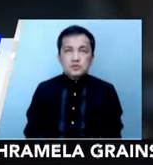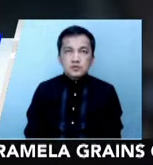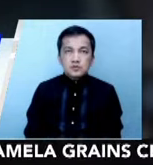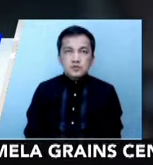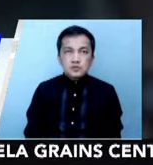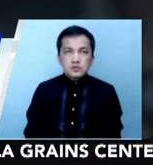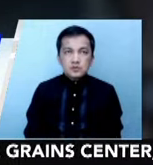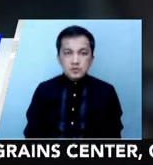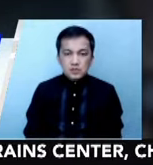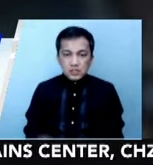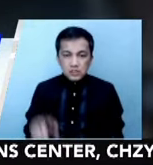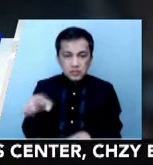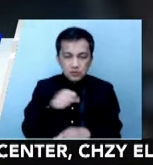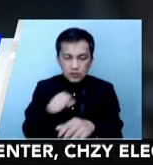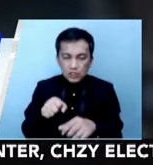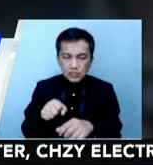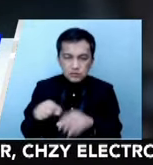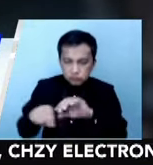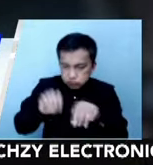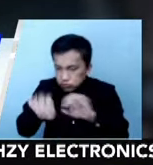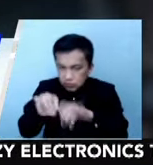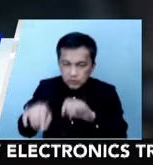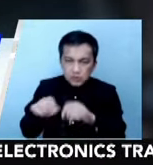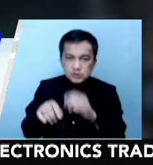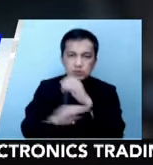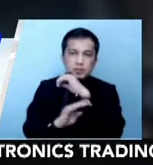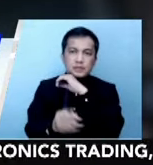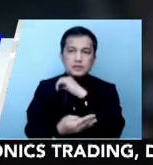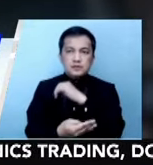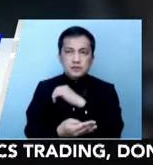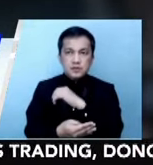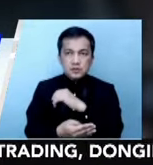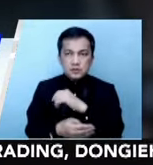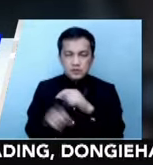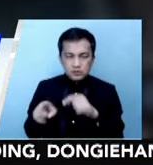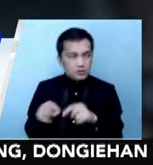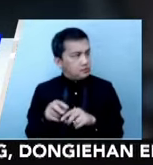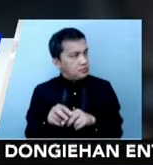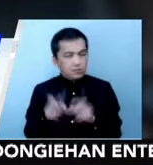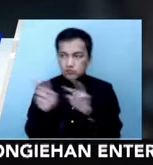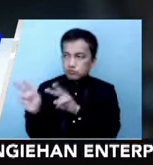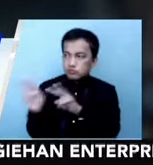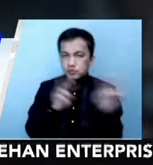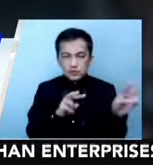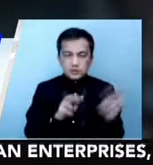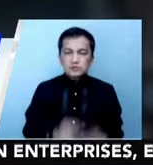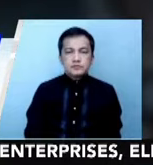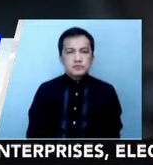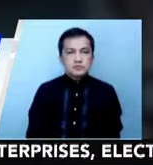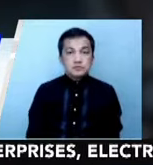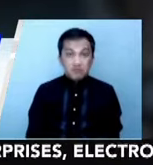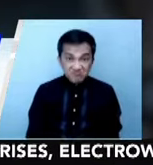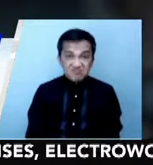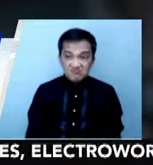Kinuha at kinalikot niya ang isang bag. Tila tumingin-tingin pa ito sa paligid